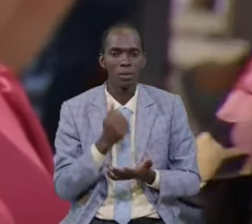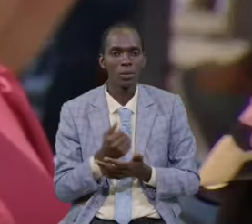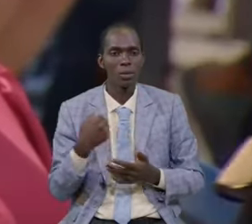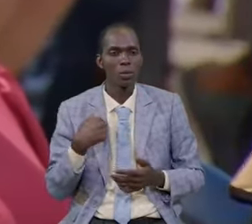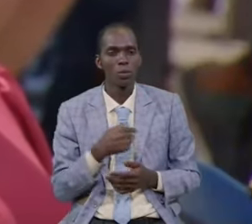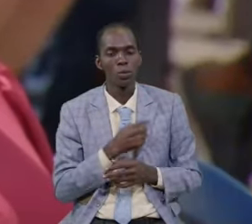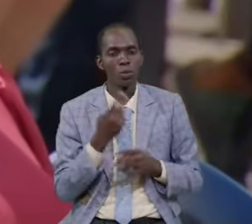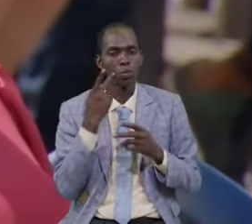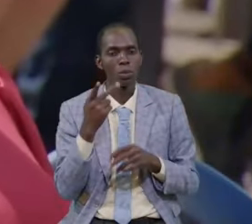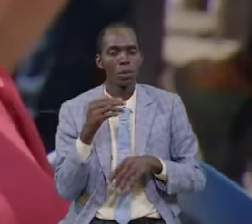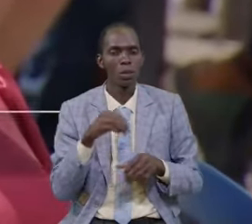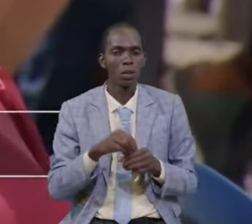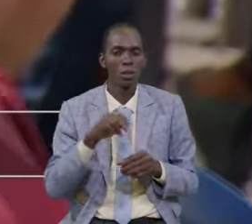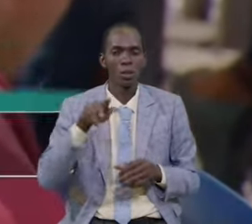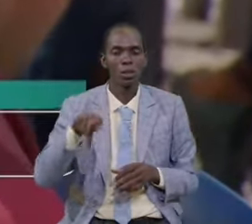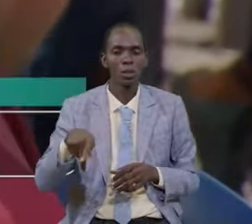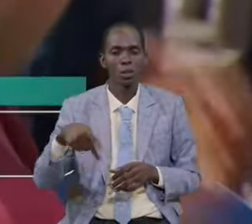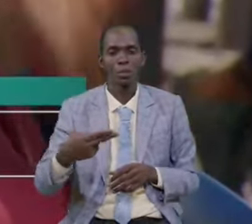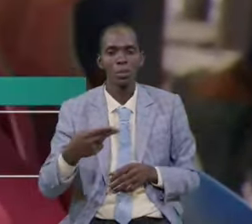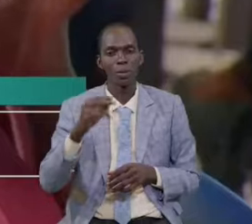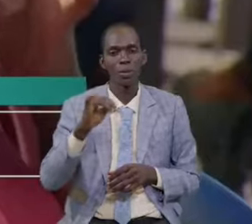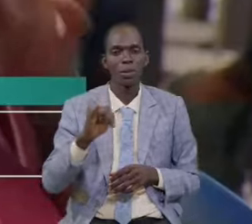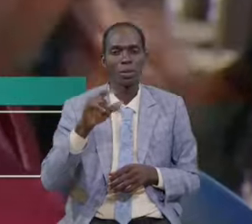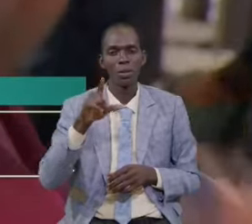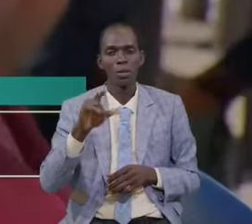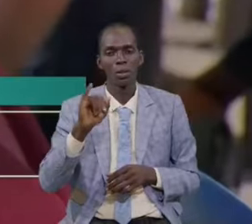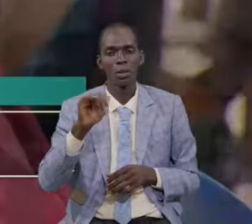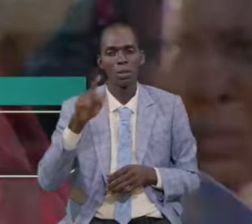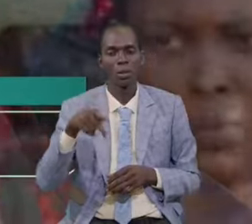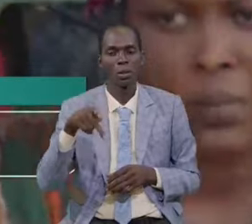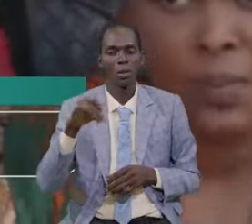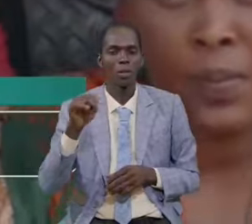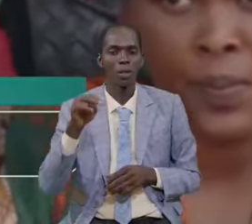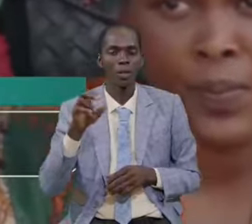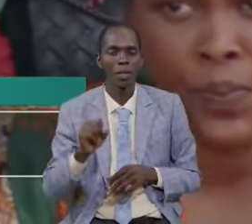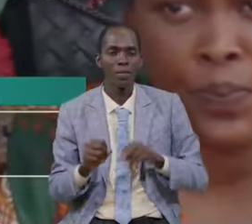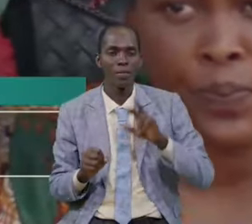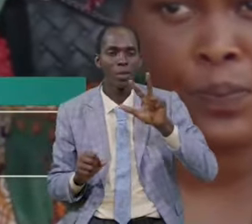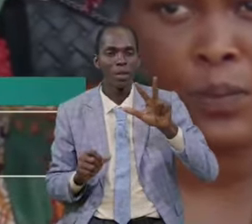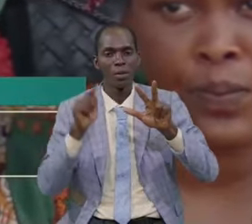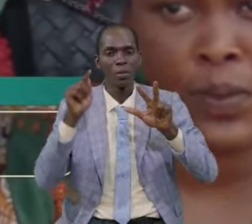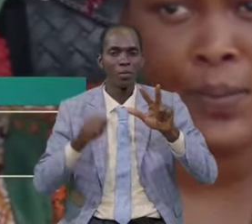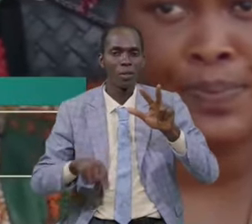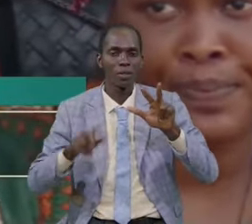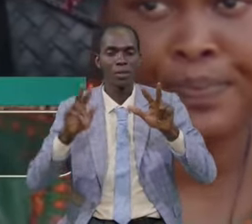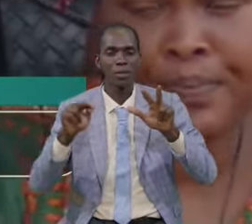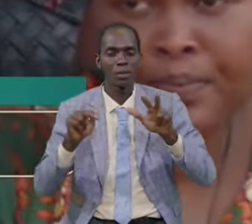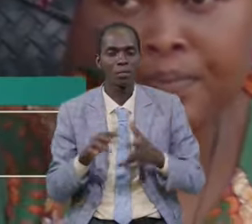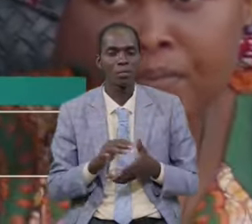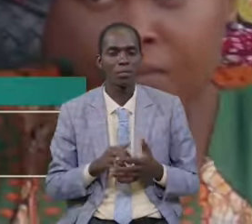Philippiens chapitre 3, verset 13. Philippiens 3, verset 13.